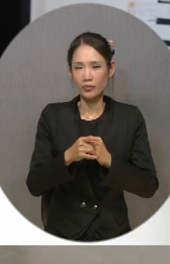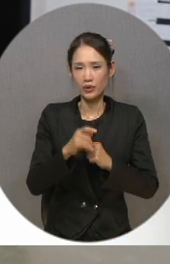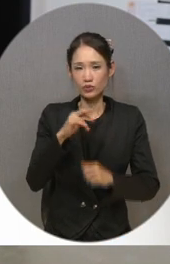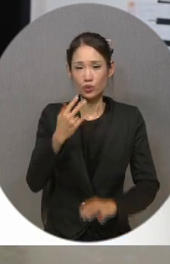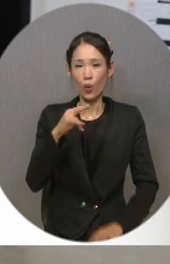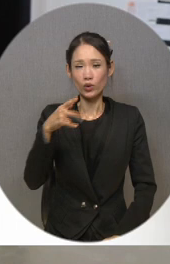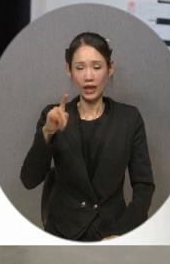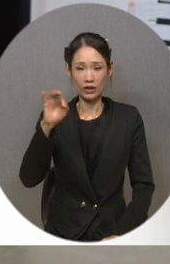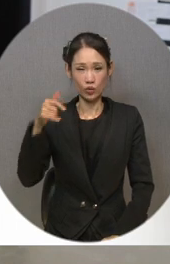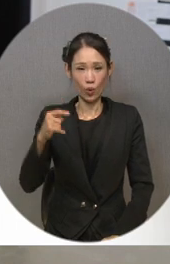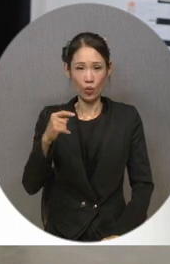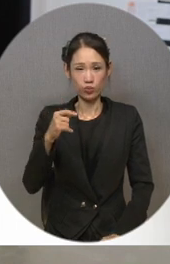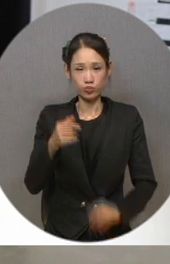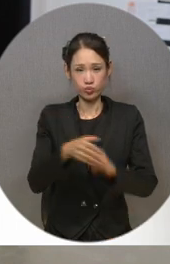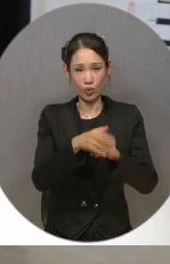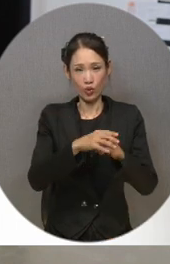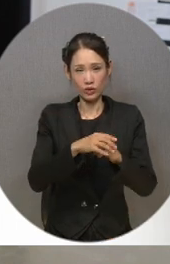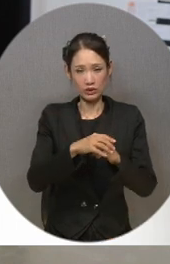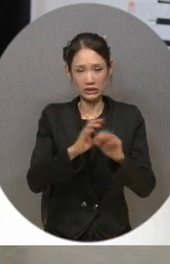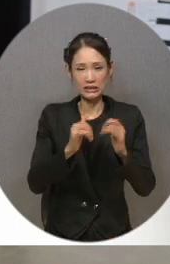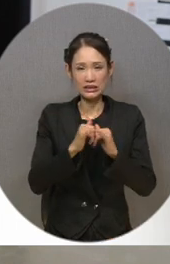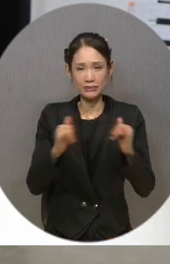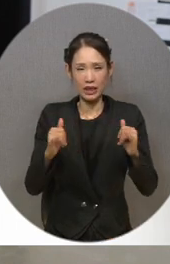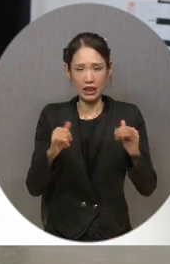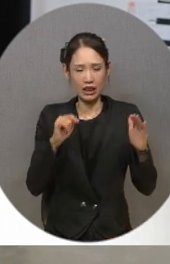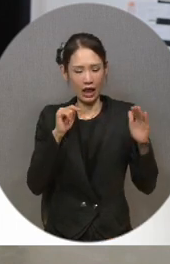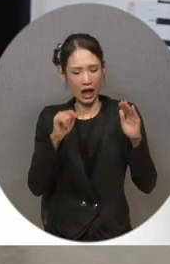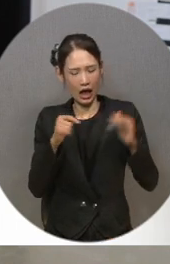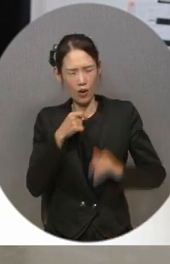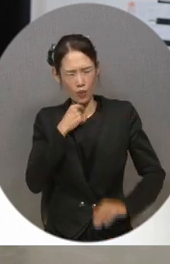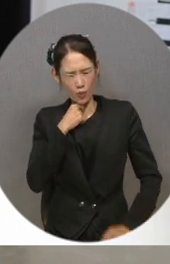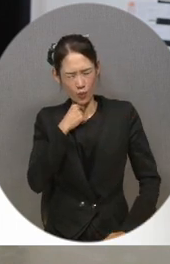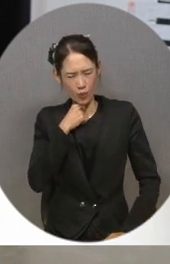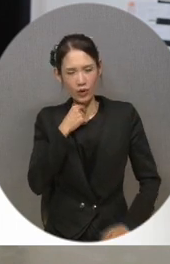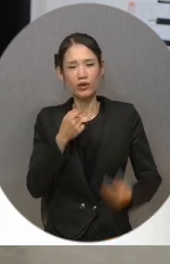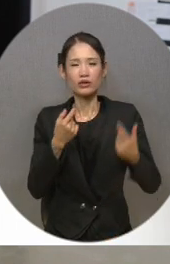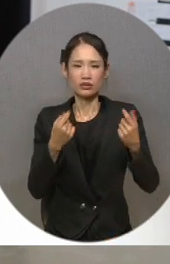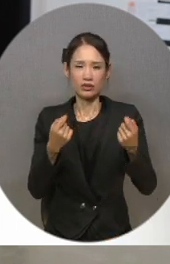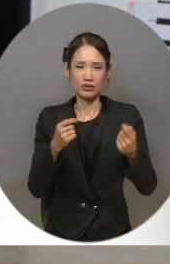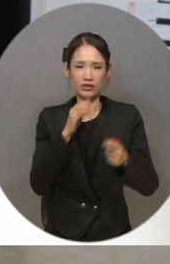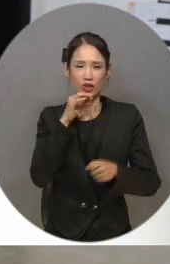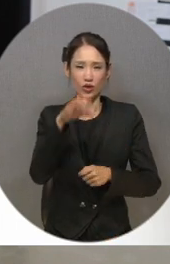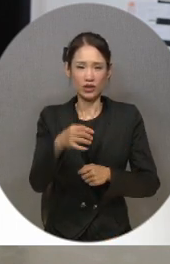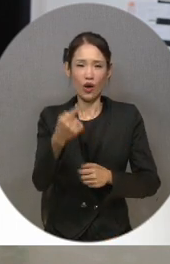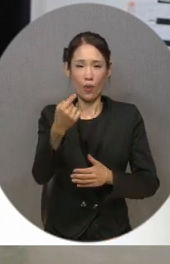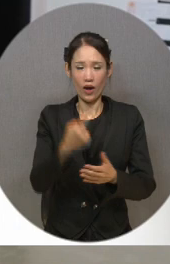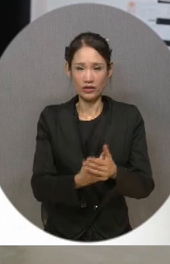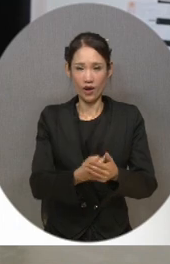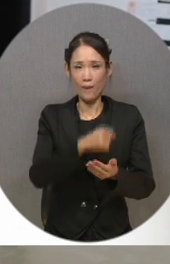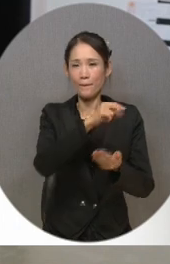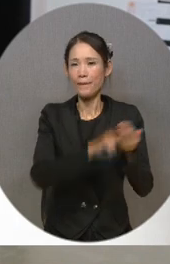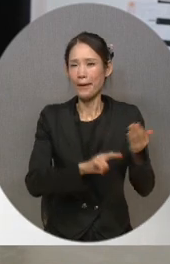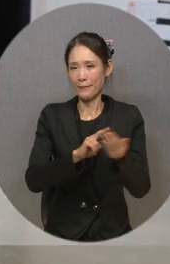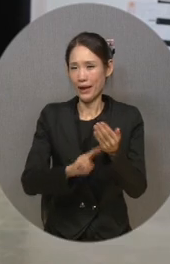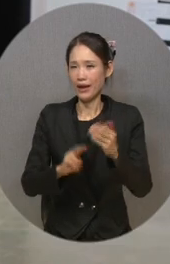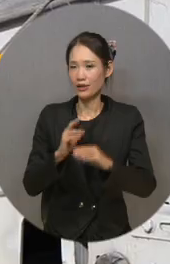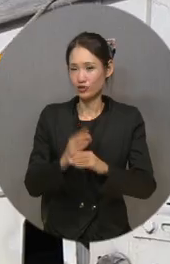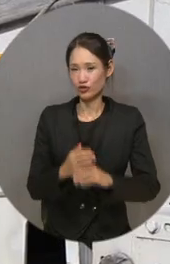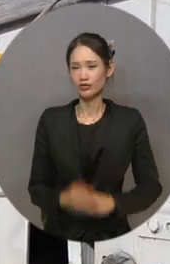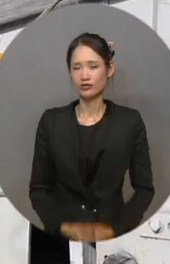조색용 복숭아로 시민들에게 다가가고자 현장에 나와서 판매를